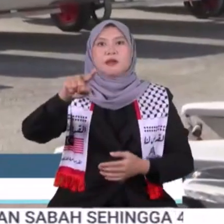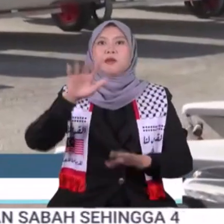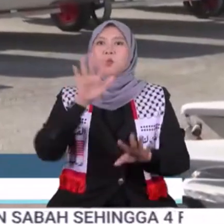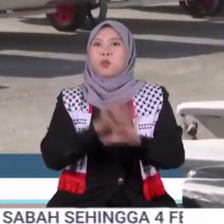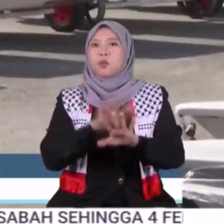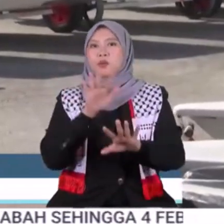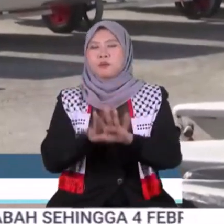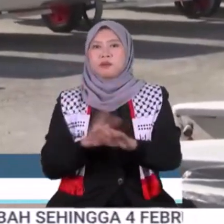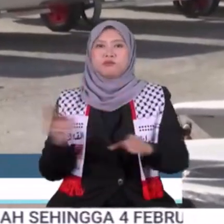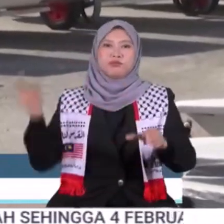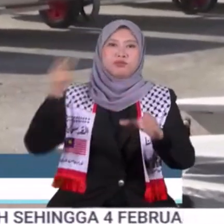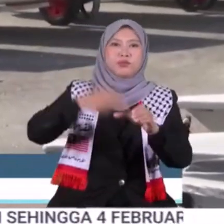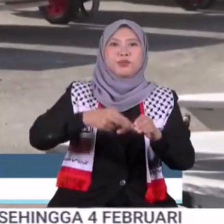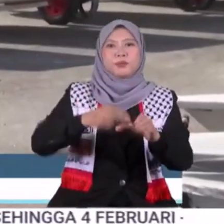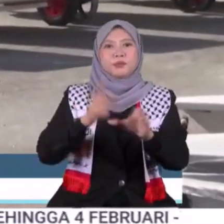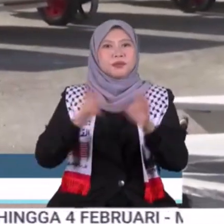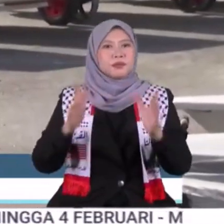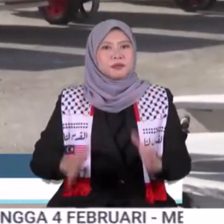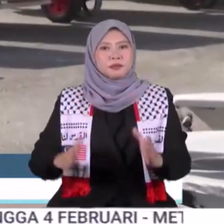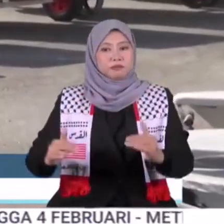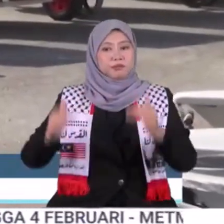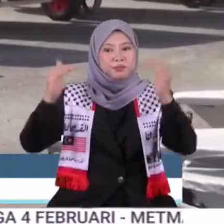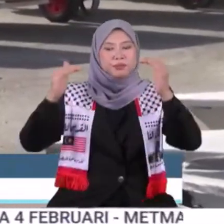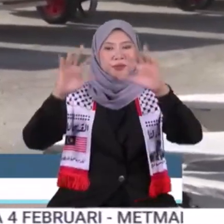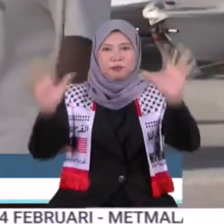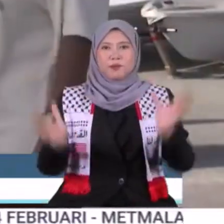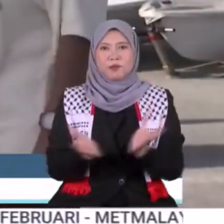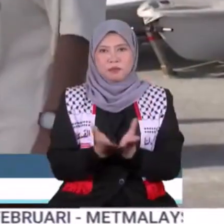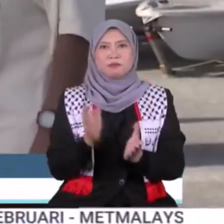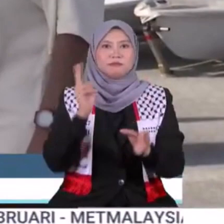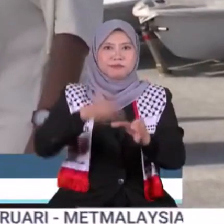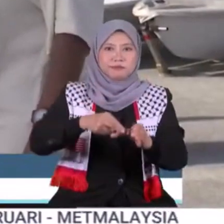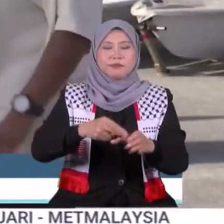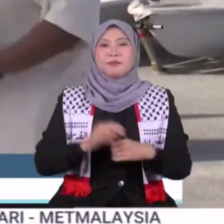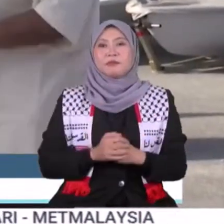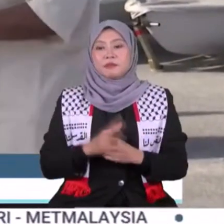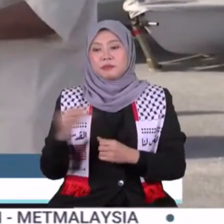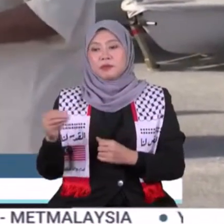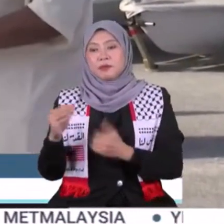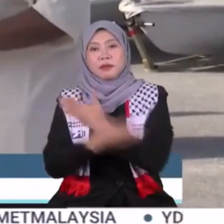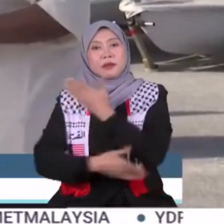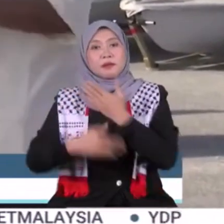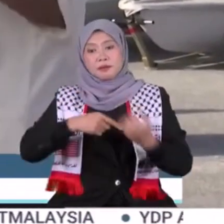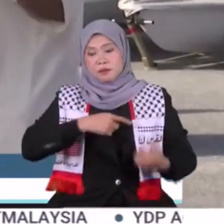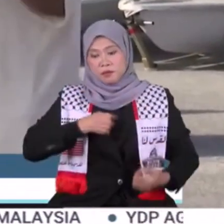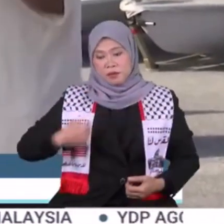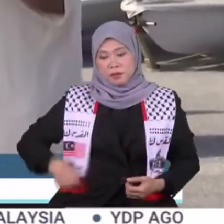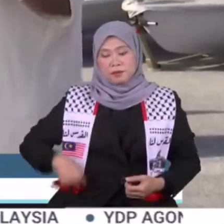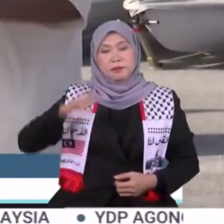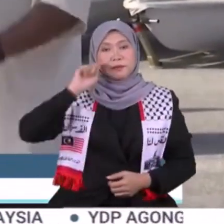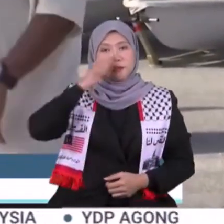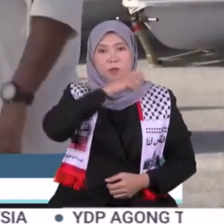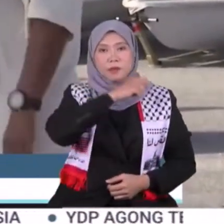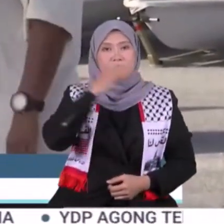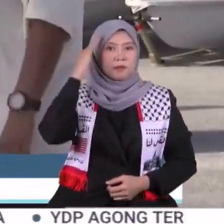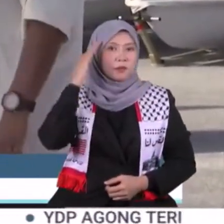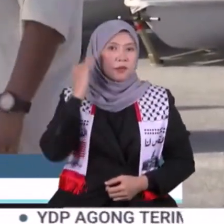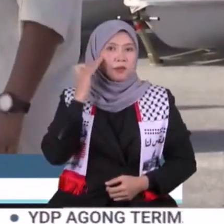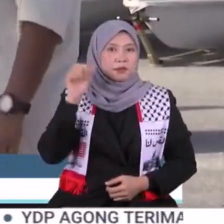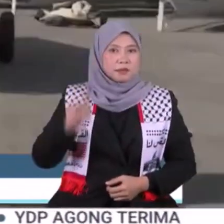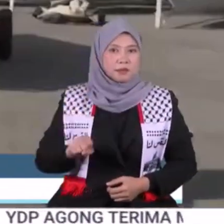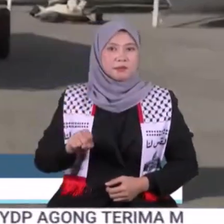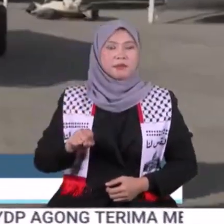paling ramai menghantar peserta bertaraf dunia selain itu ia juga disertai oleh negara China Taiwan Korea